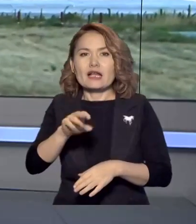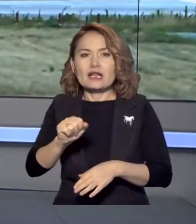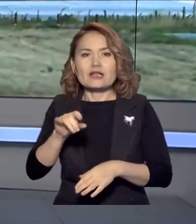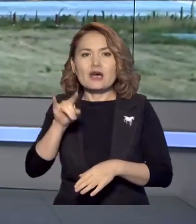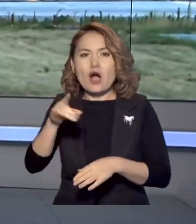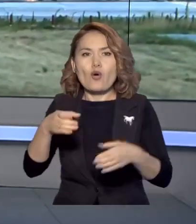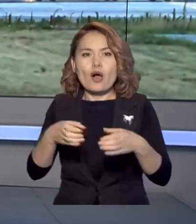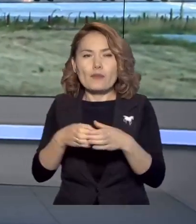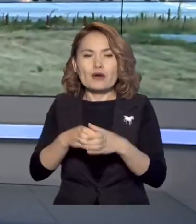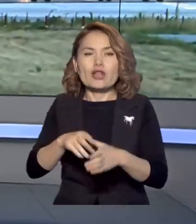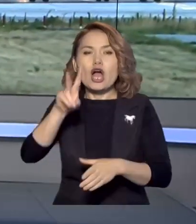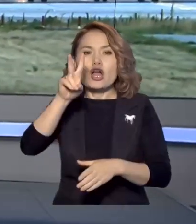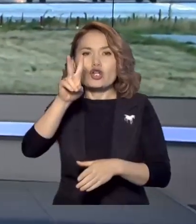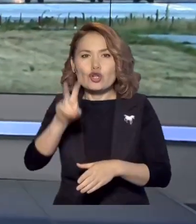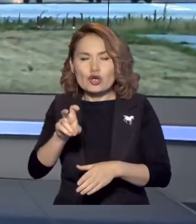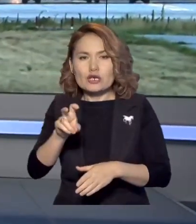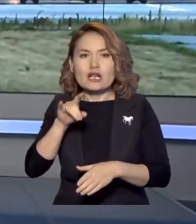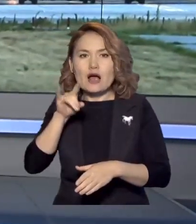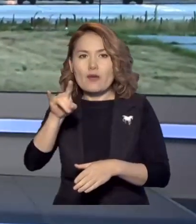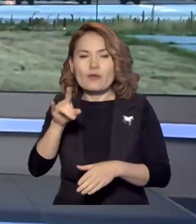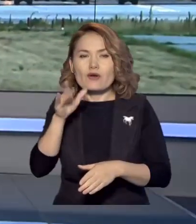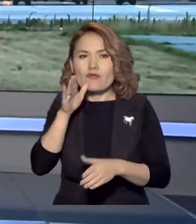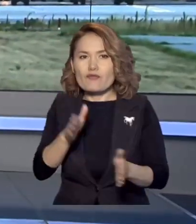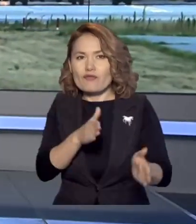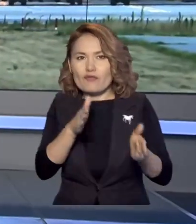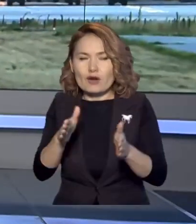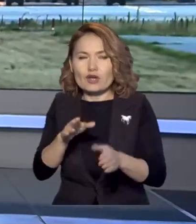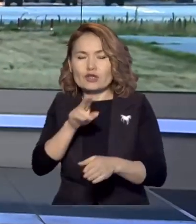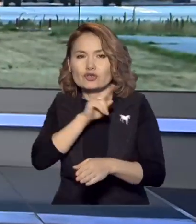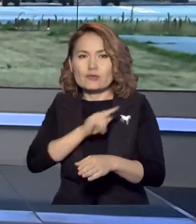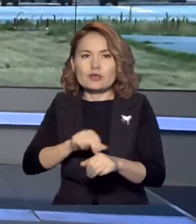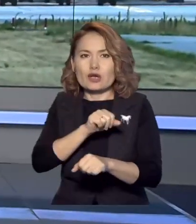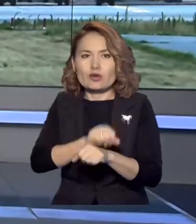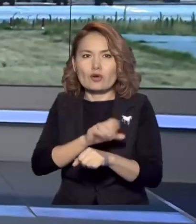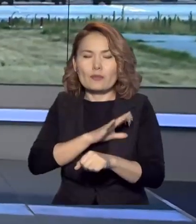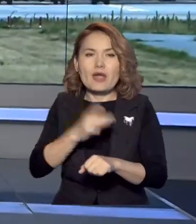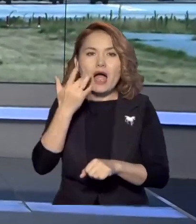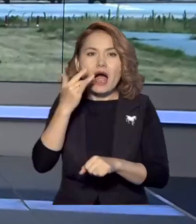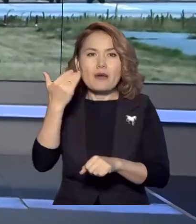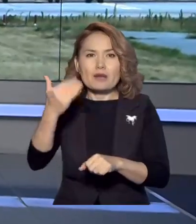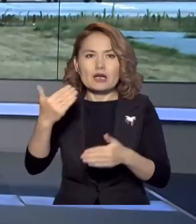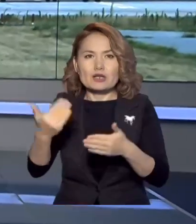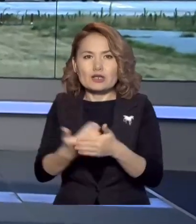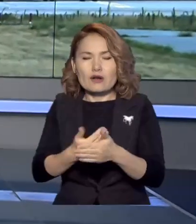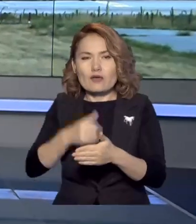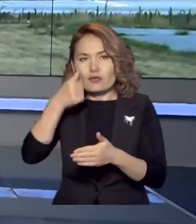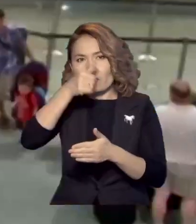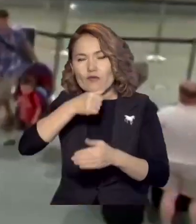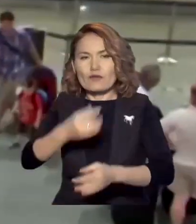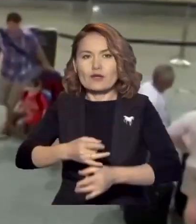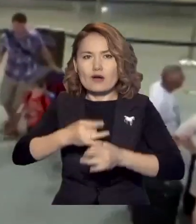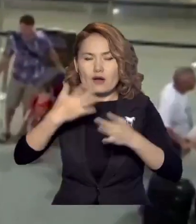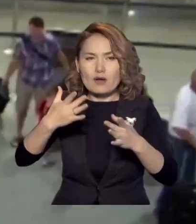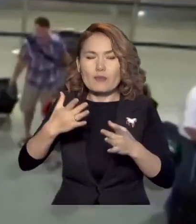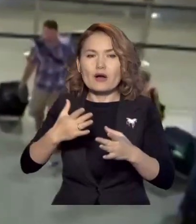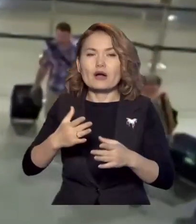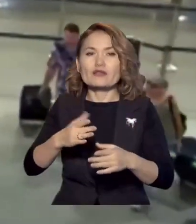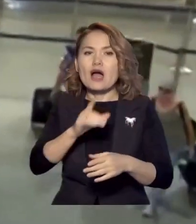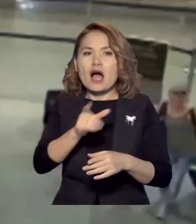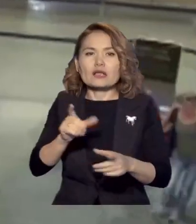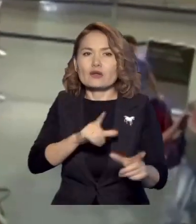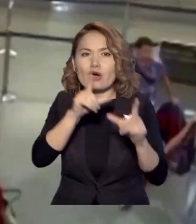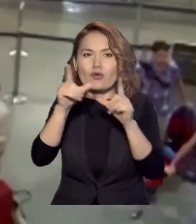әуе компаниялары 200-ден астам әуе рейсін тоқтатты. Санның америкалық Рождество мерекесі қарсаңында үйлеріне жете алмауы